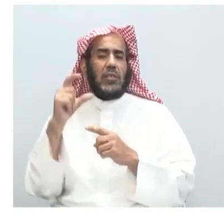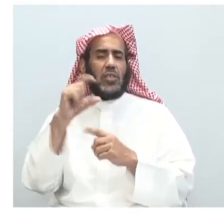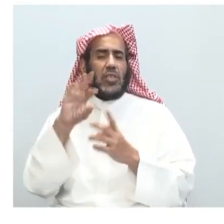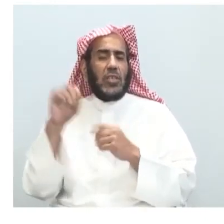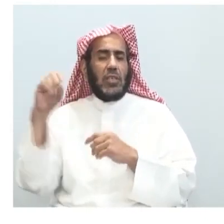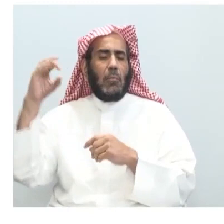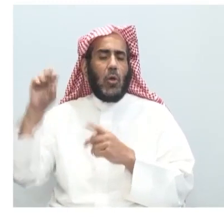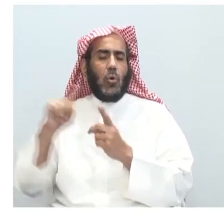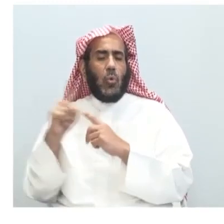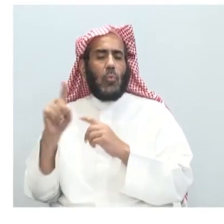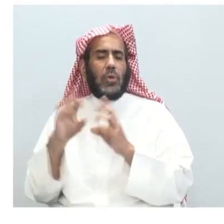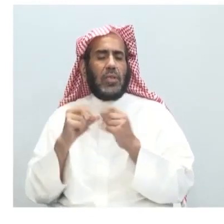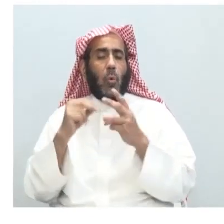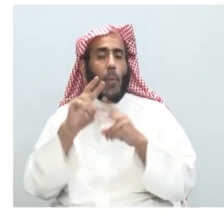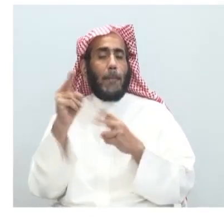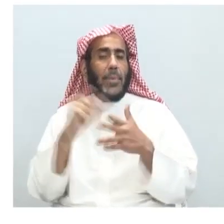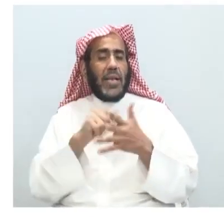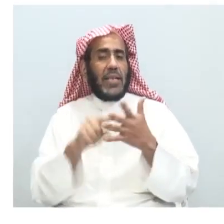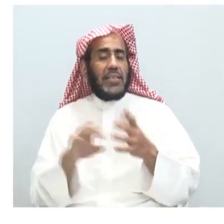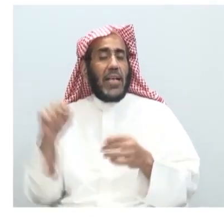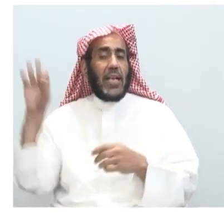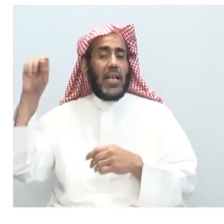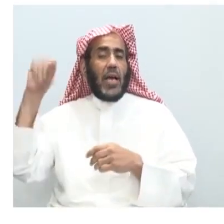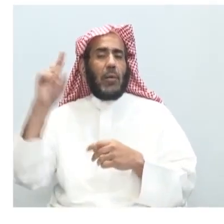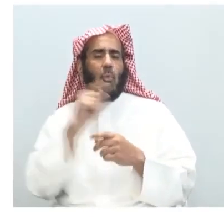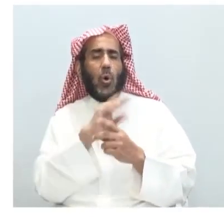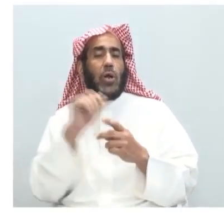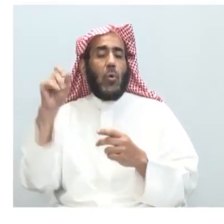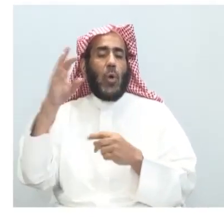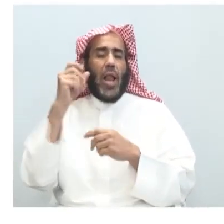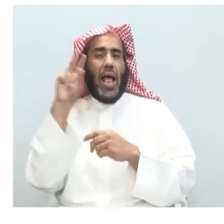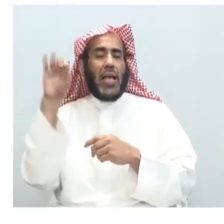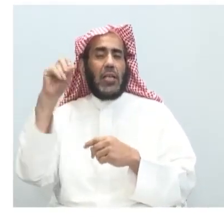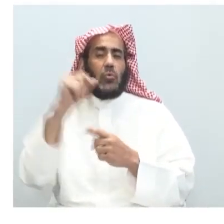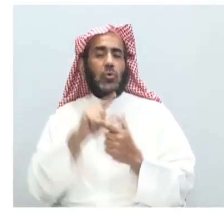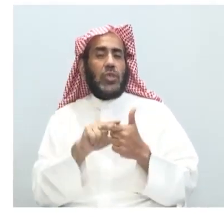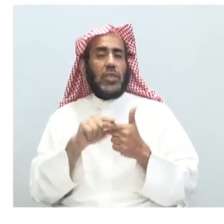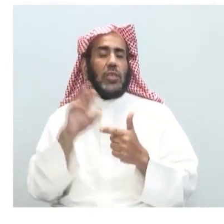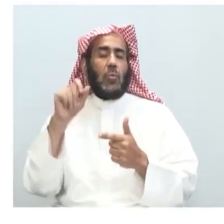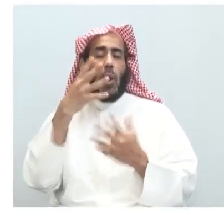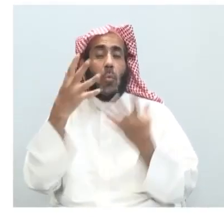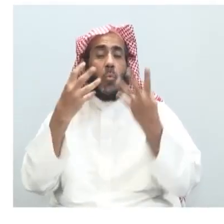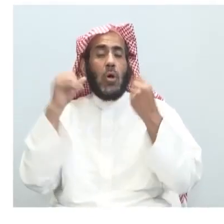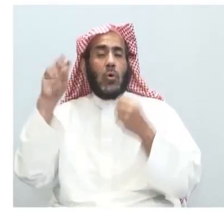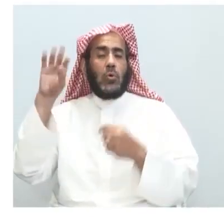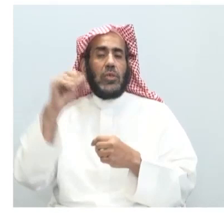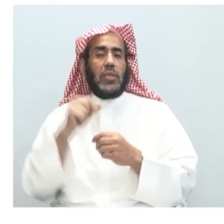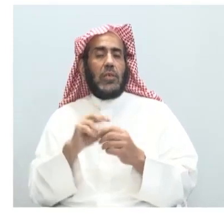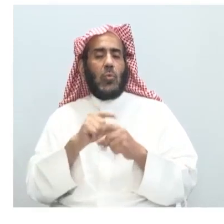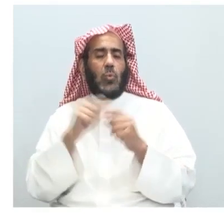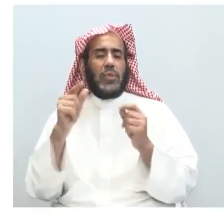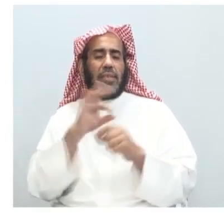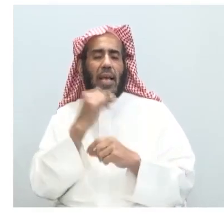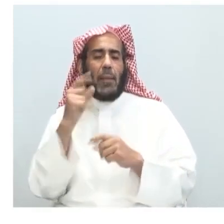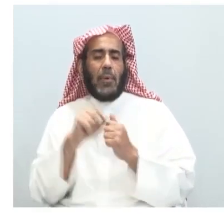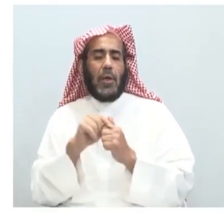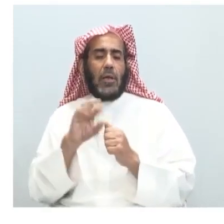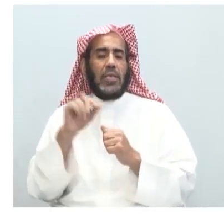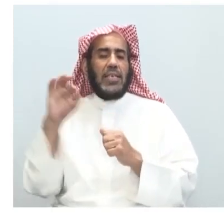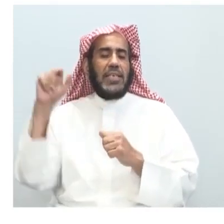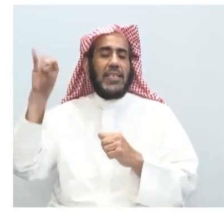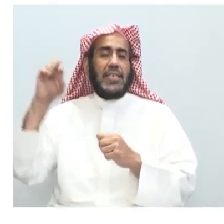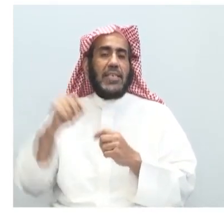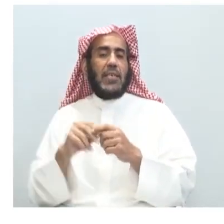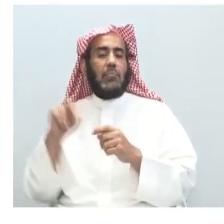تتكون من العناصر الكربون والهيدروجين والاكسجين والصيغه العامه لها هي